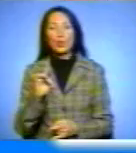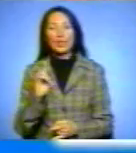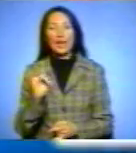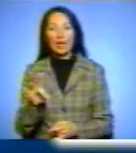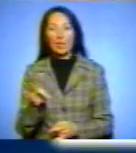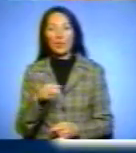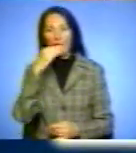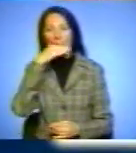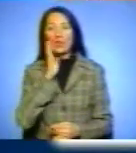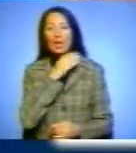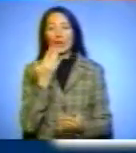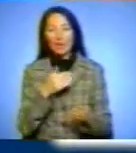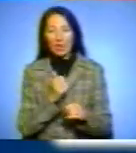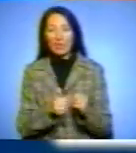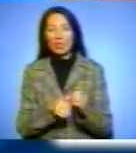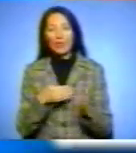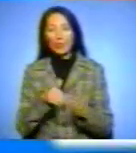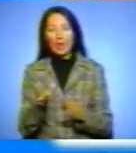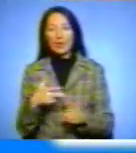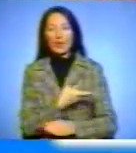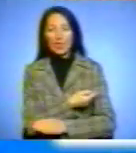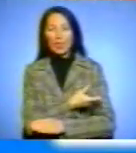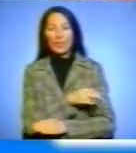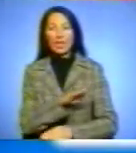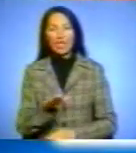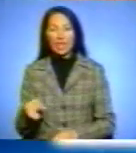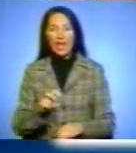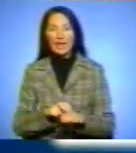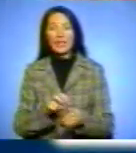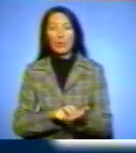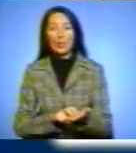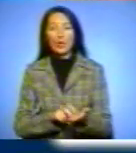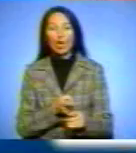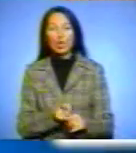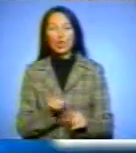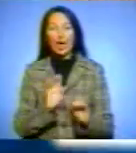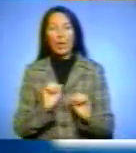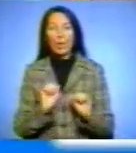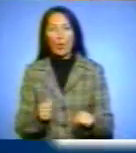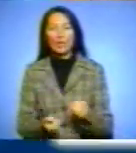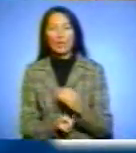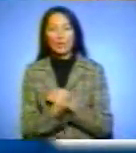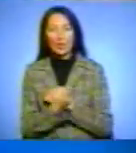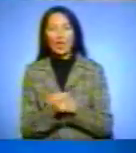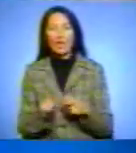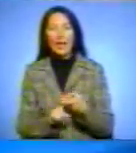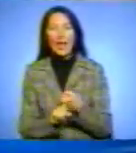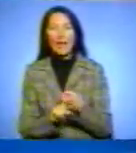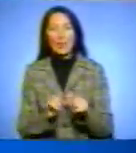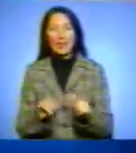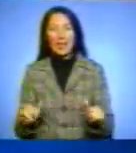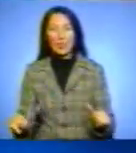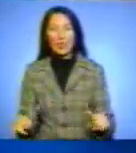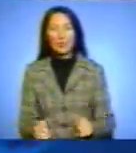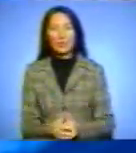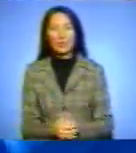Батьки все частіше відмовляються від планового щеплення дітей. Лікарі побоюються, що це може викликати епідемії.